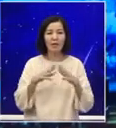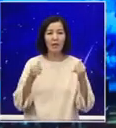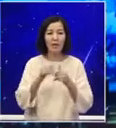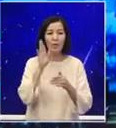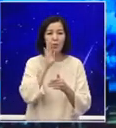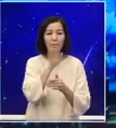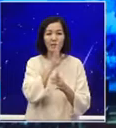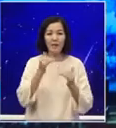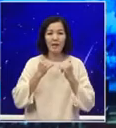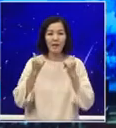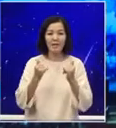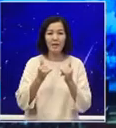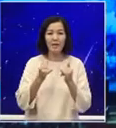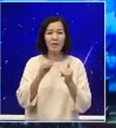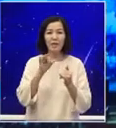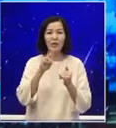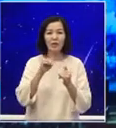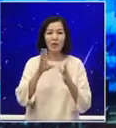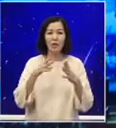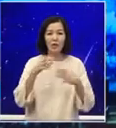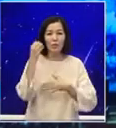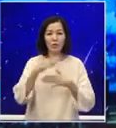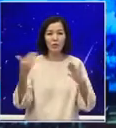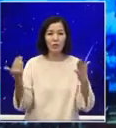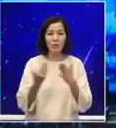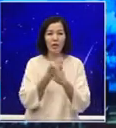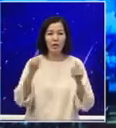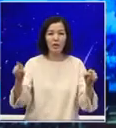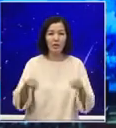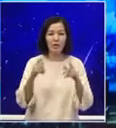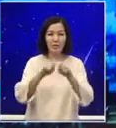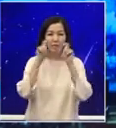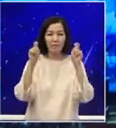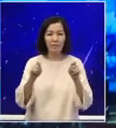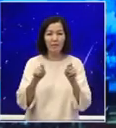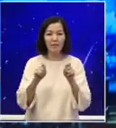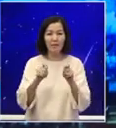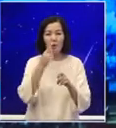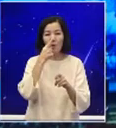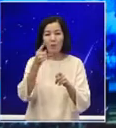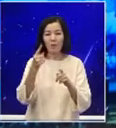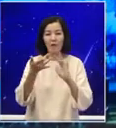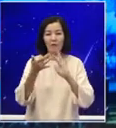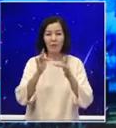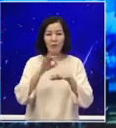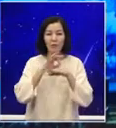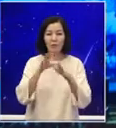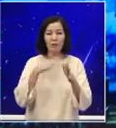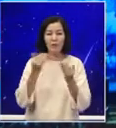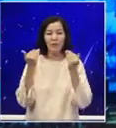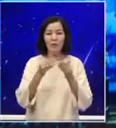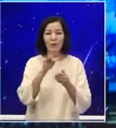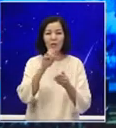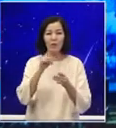отбасыларға арналған жанұя орталығының жұмысы қайта жанданды. Пандемияға байланысты ұйым онлайн форматқа көшкен болатын. Енді жанұя